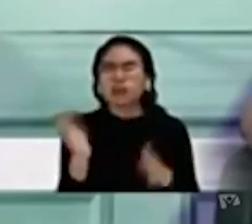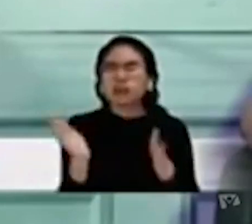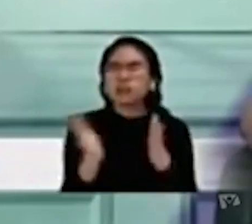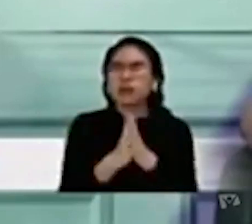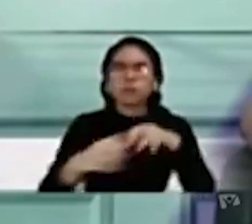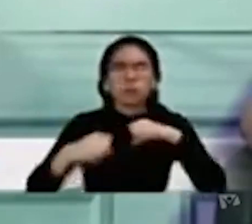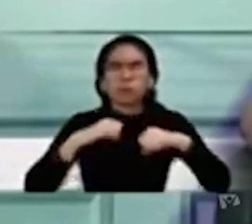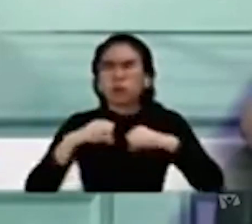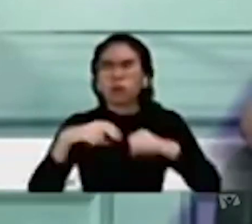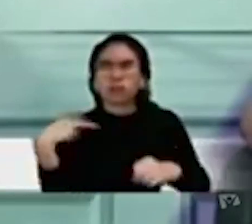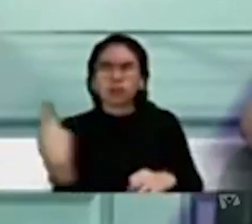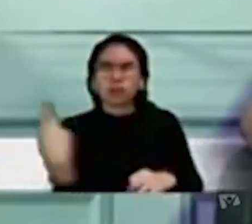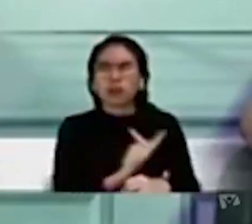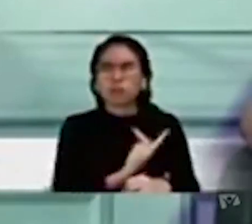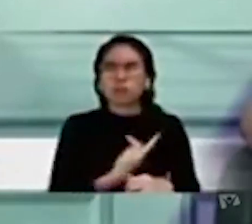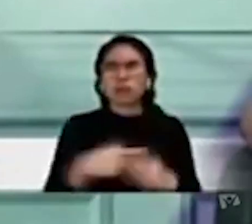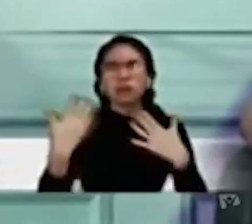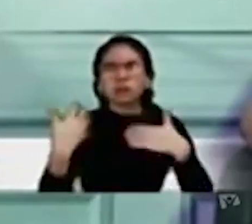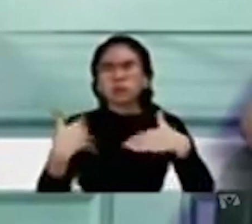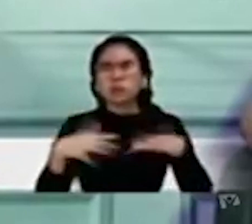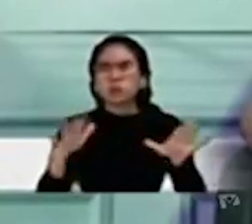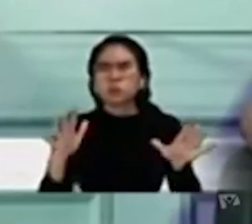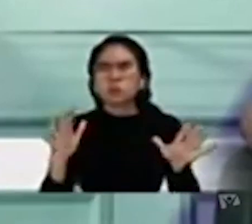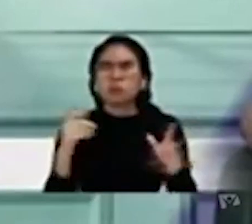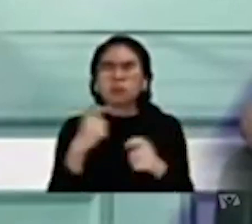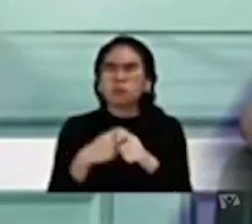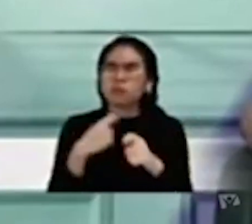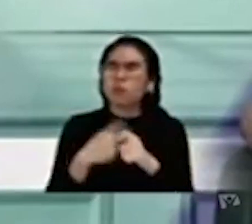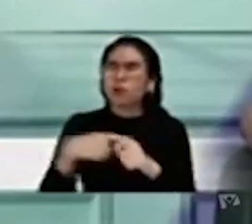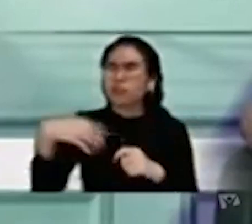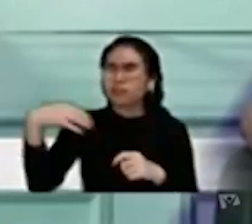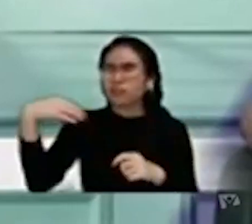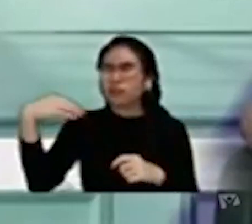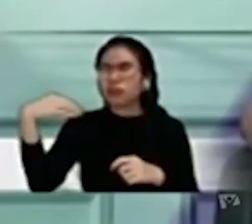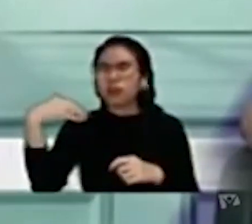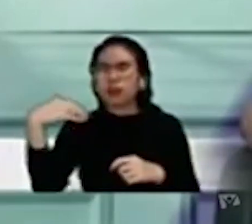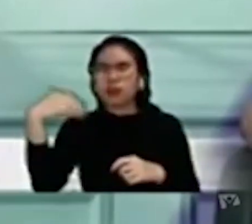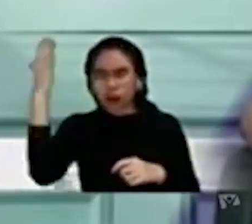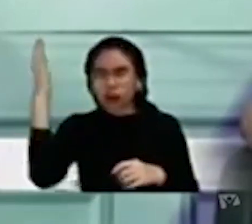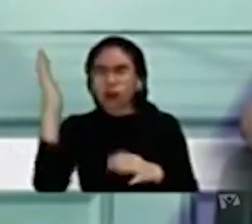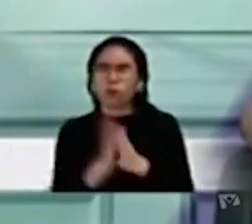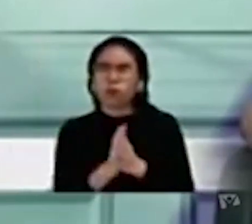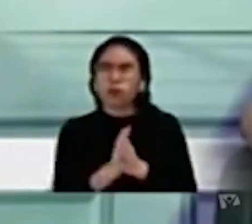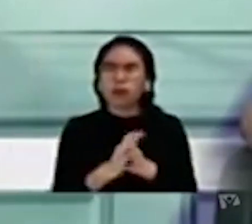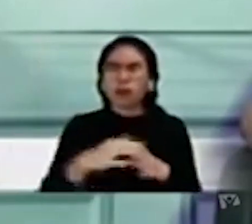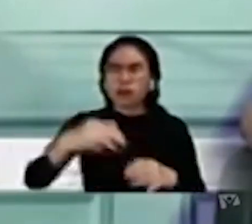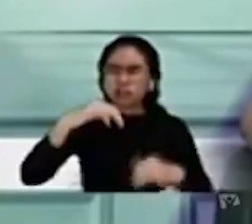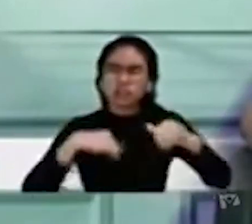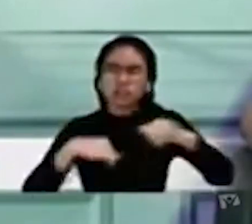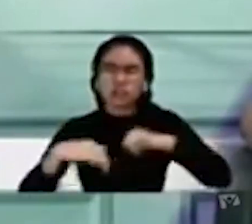sudah mendukacitakan hati sesama kami manusia. Dan terlebih ya